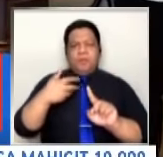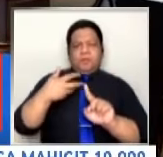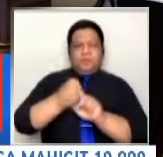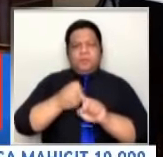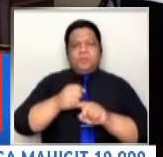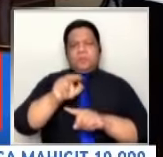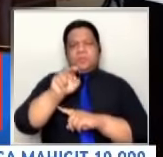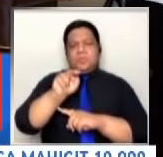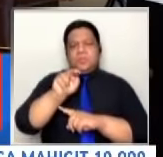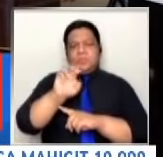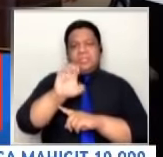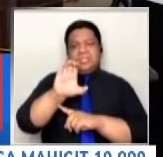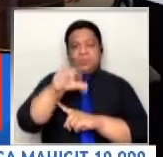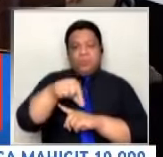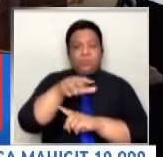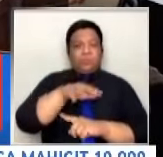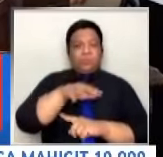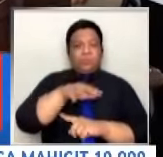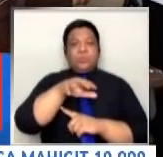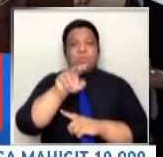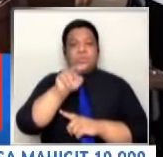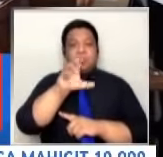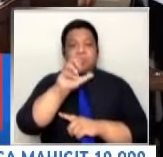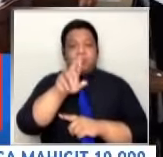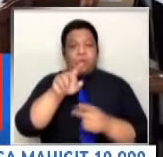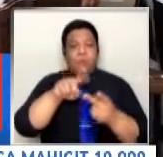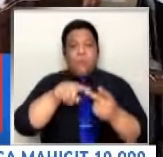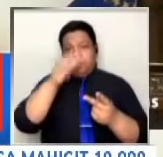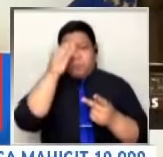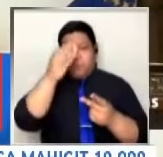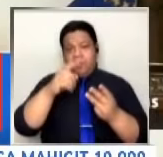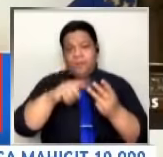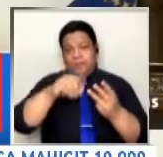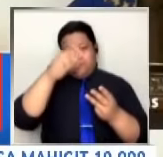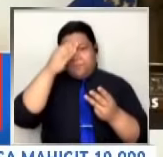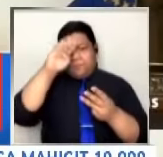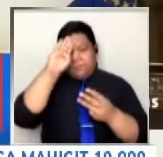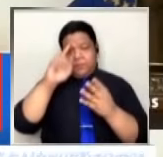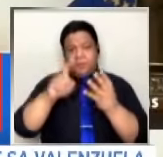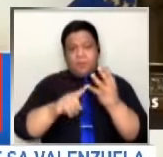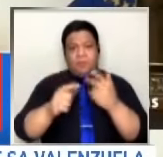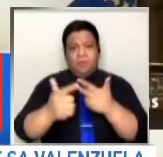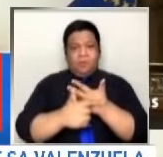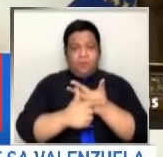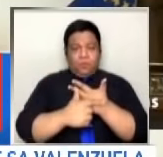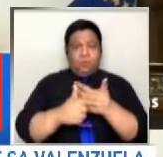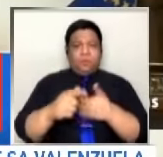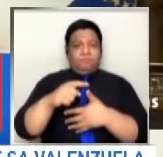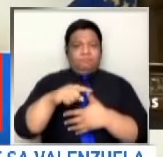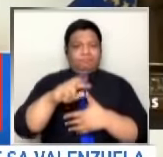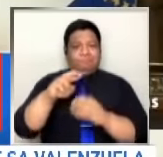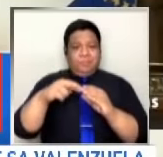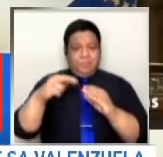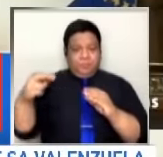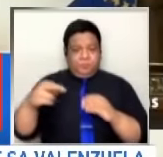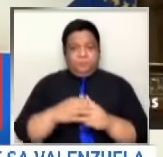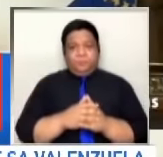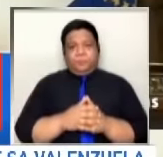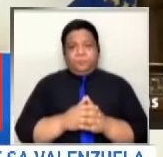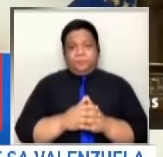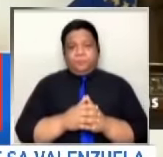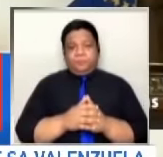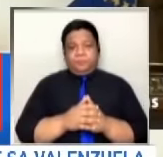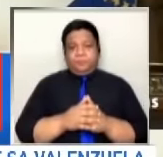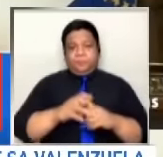ECQ sa NCR, Bulacan, Cavite, Laguna at Rizal. Yung mga na diskarel